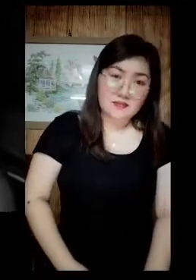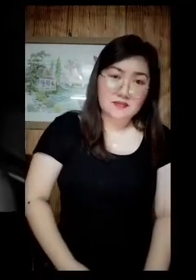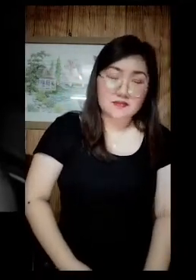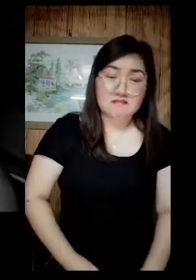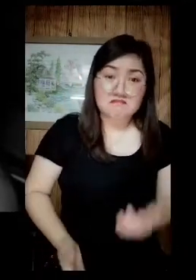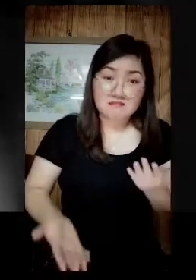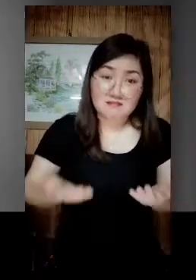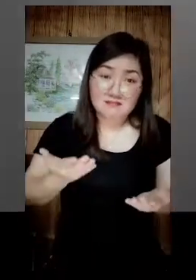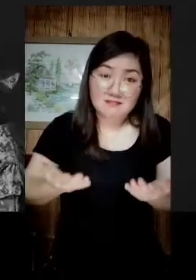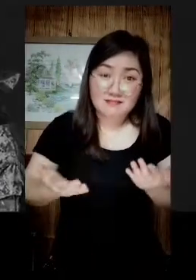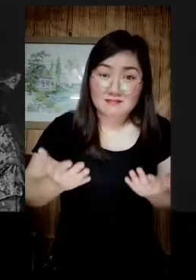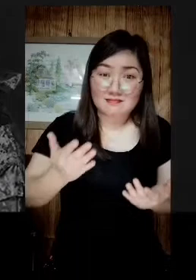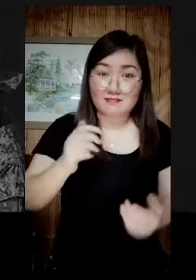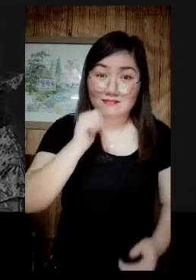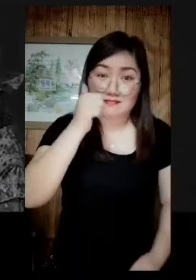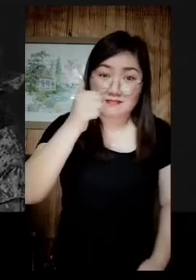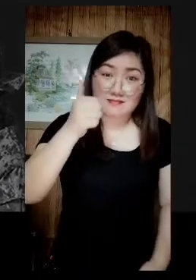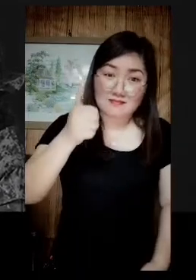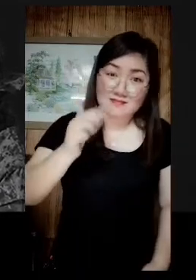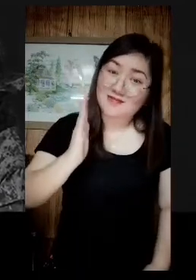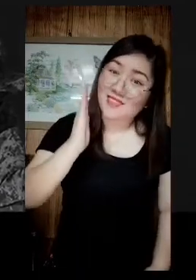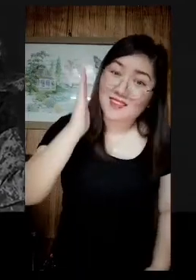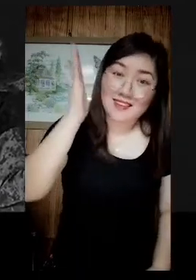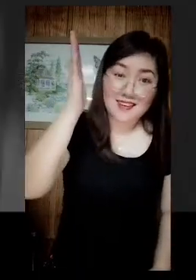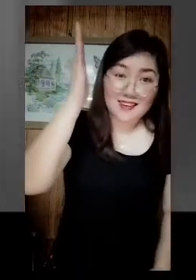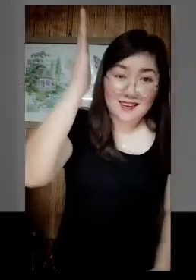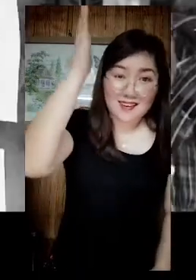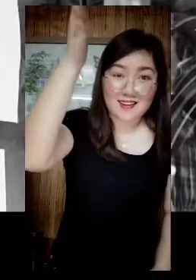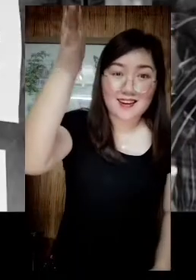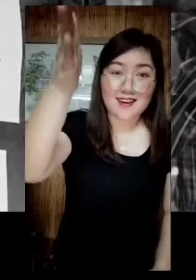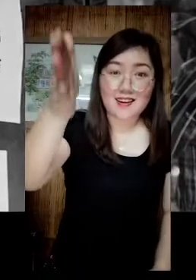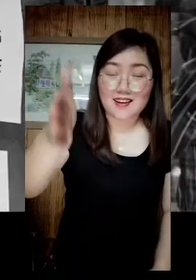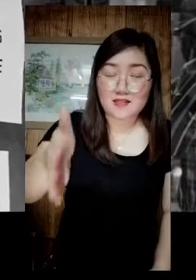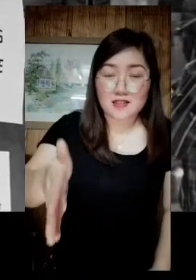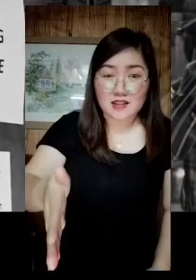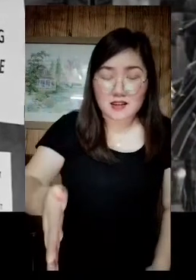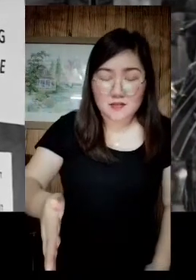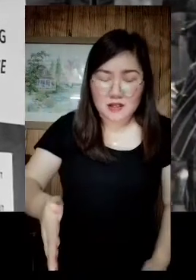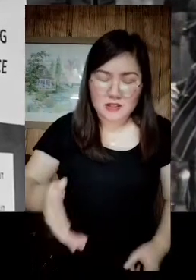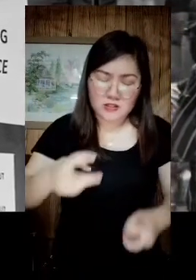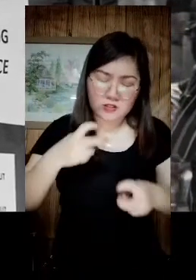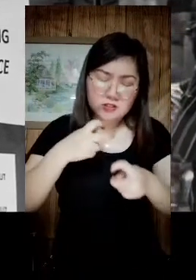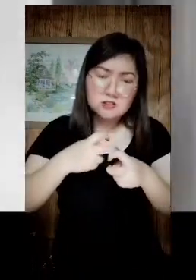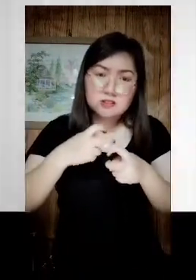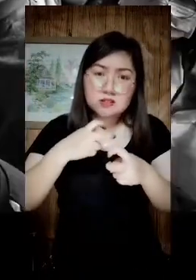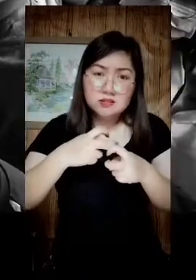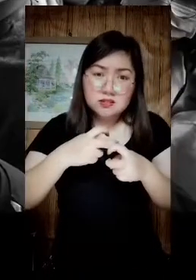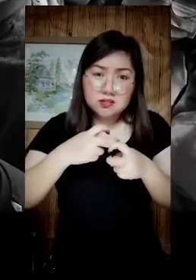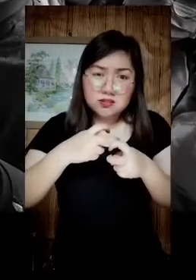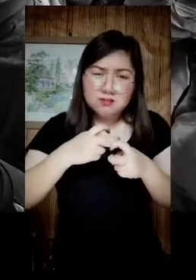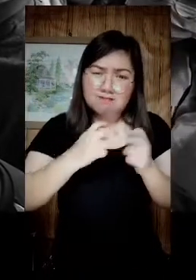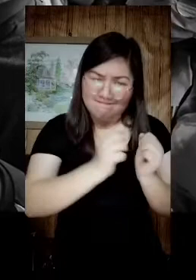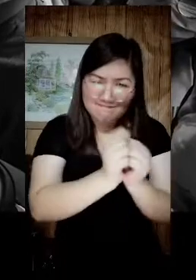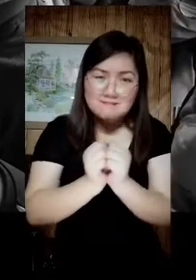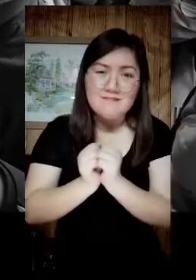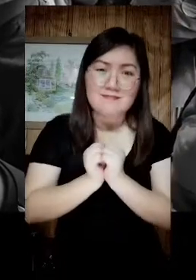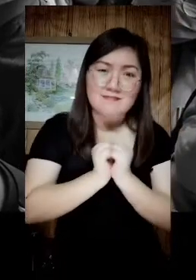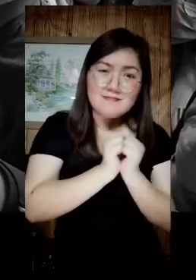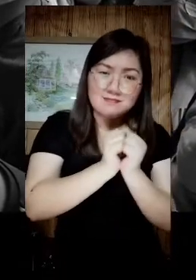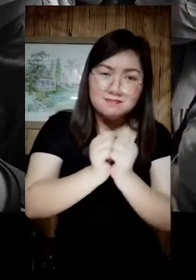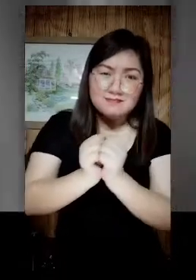Mali mo bukas makalawa, ang hirap ay sama-sama